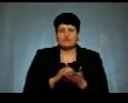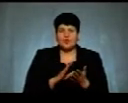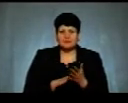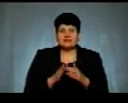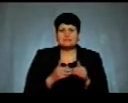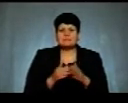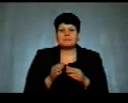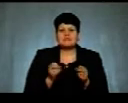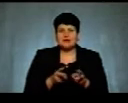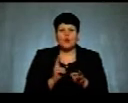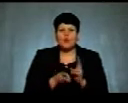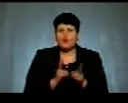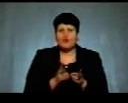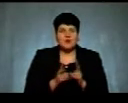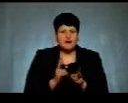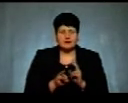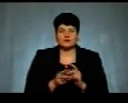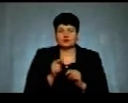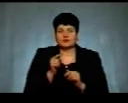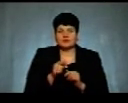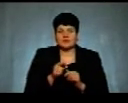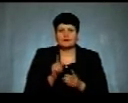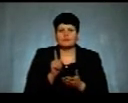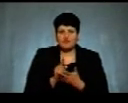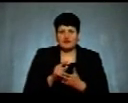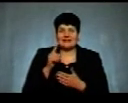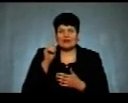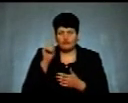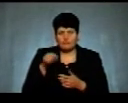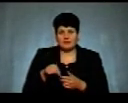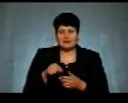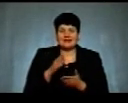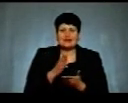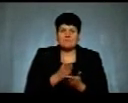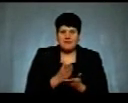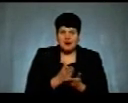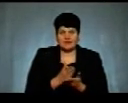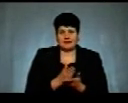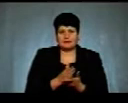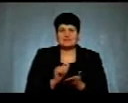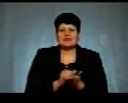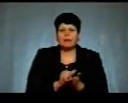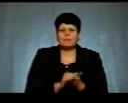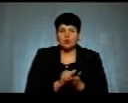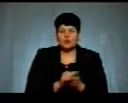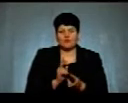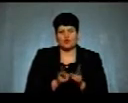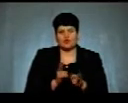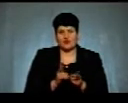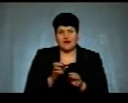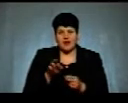поняття, якщо ти кухар, то, звичайно, ти повинен вміти і мати диплом кухаря